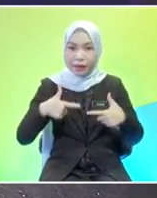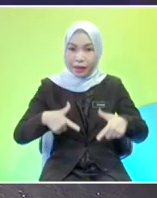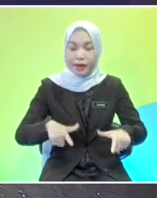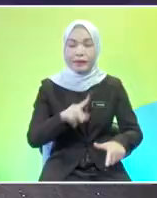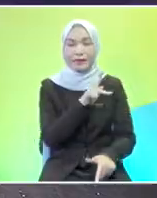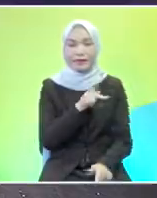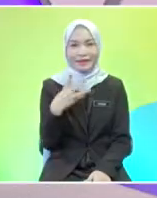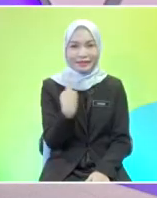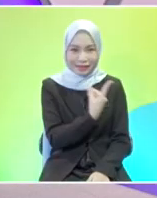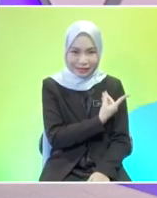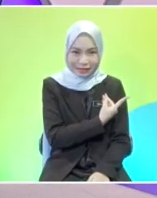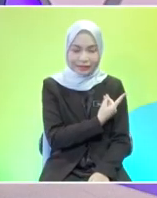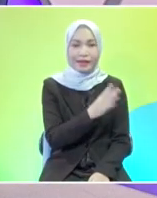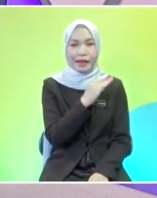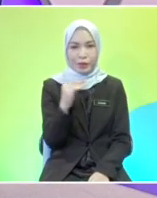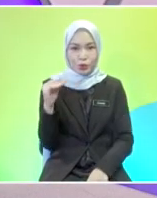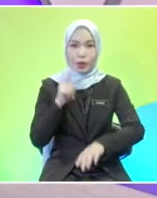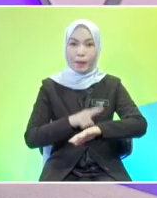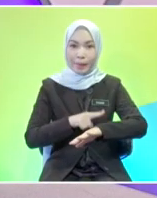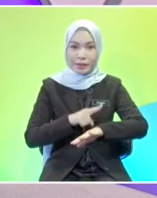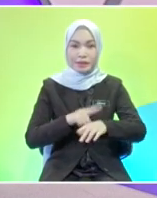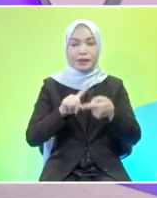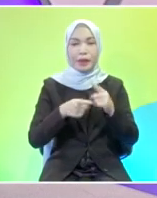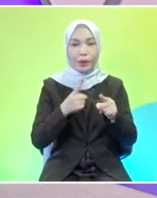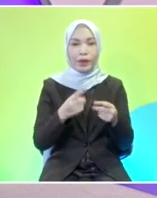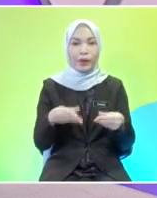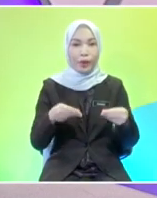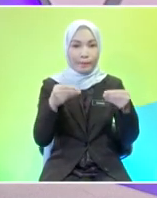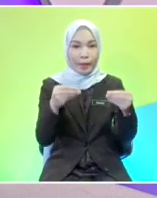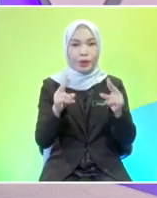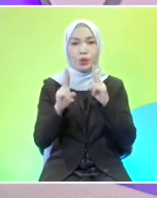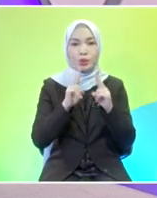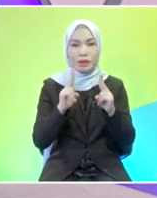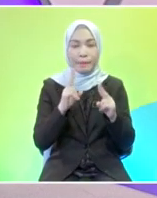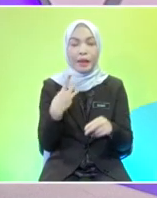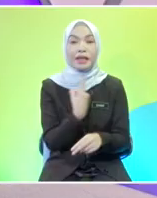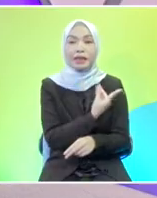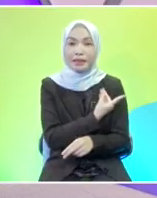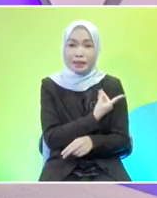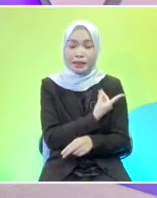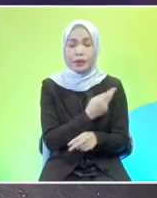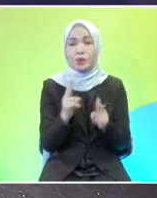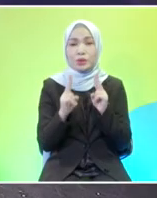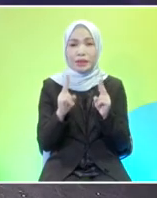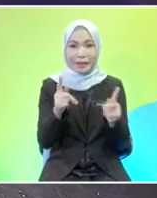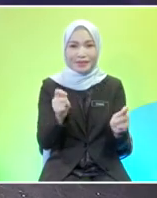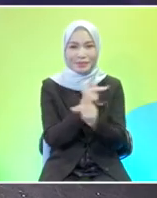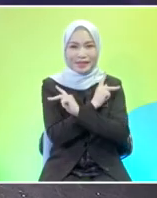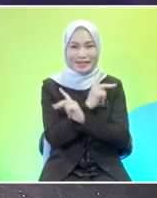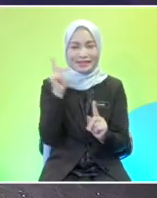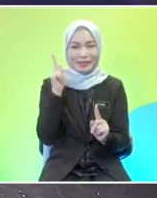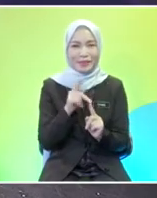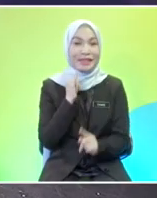ucapan nah jangan lupa begitu pula bagi ucapan terima kasih kepada Ibu sebab melahirkan gitu terima kasih Ibu